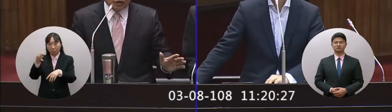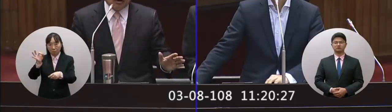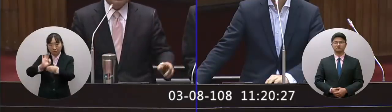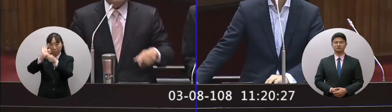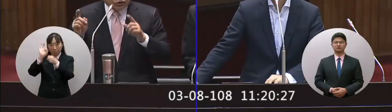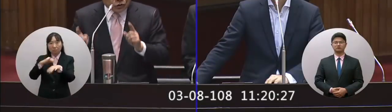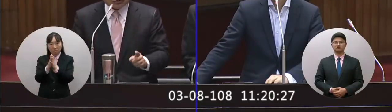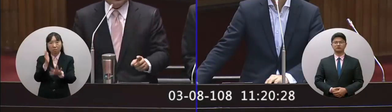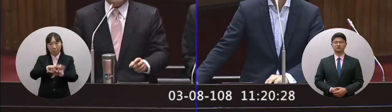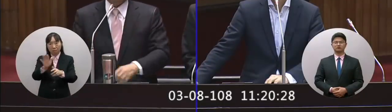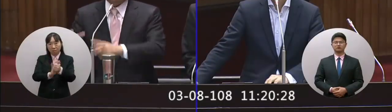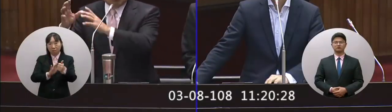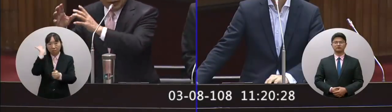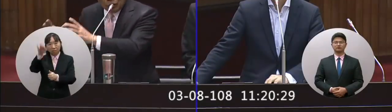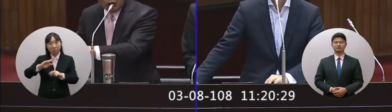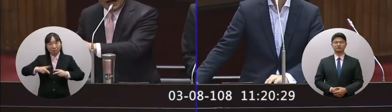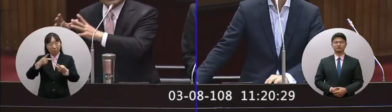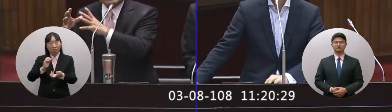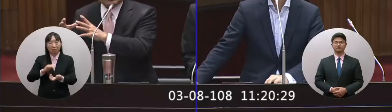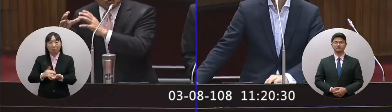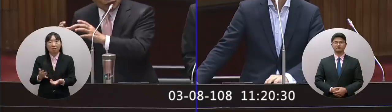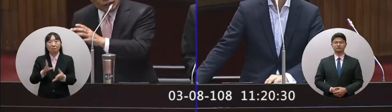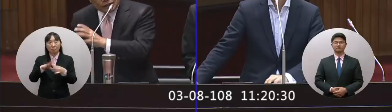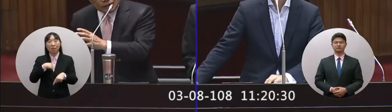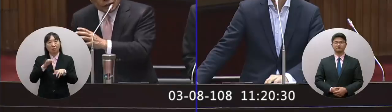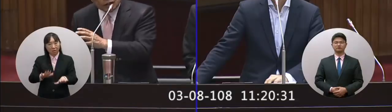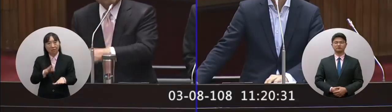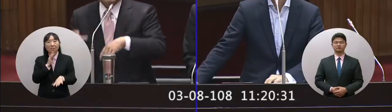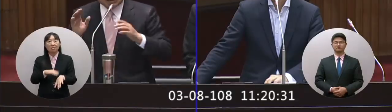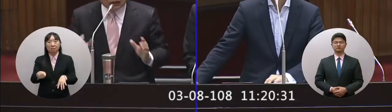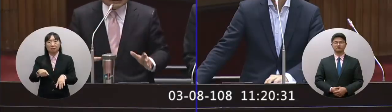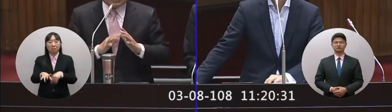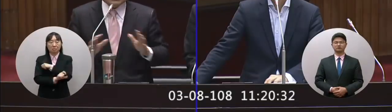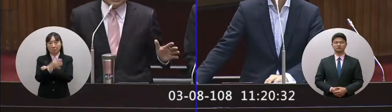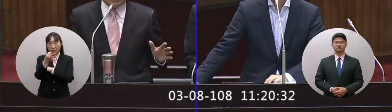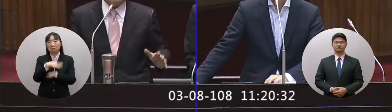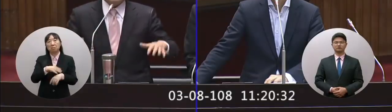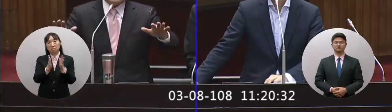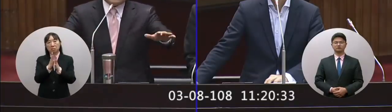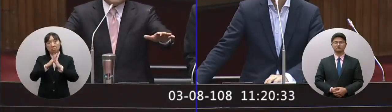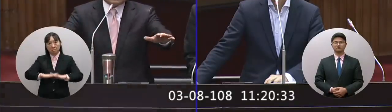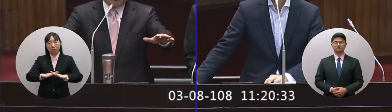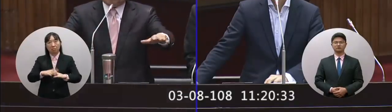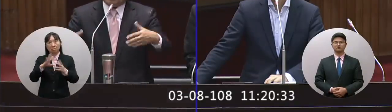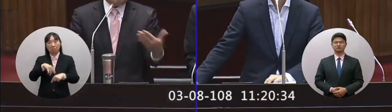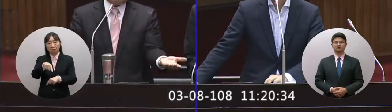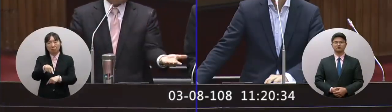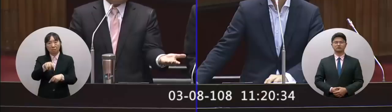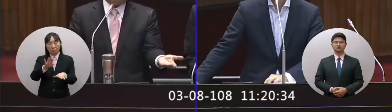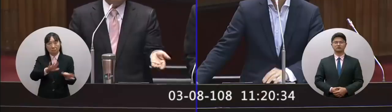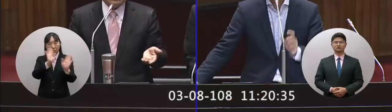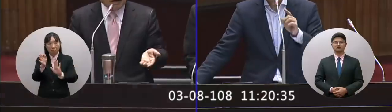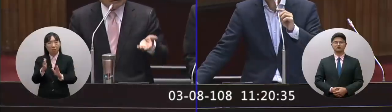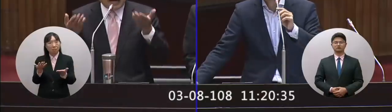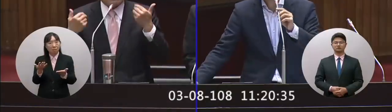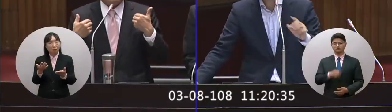影响变动。之所以我们有安定的、稳定的基金，而这一切现在的情况，并没有